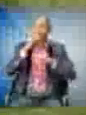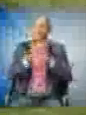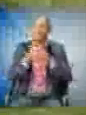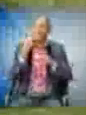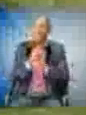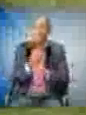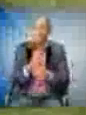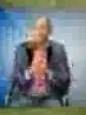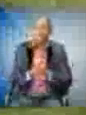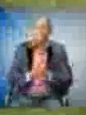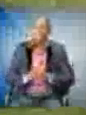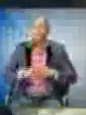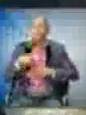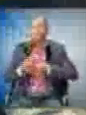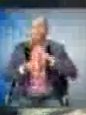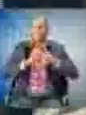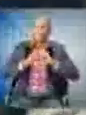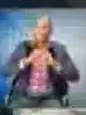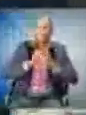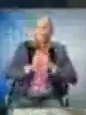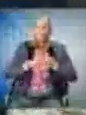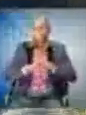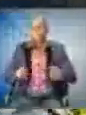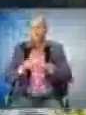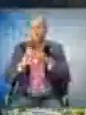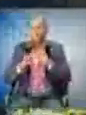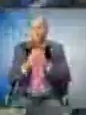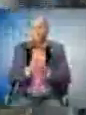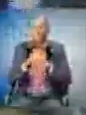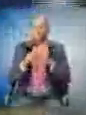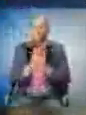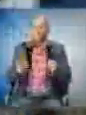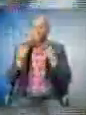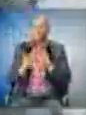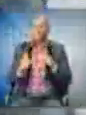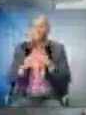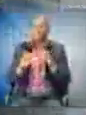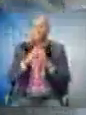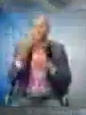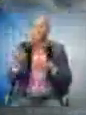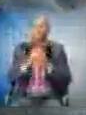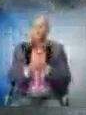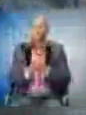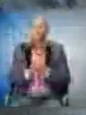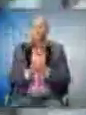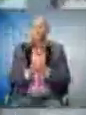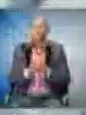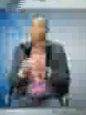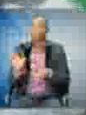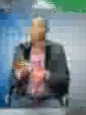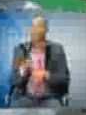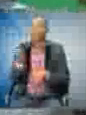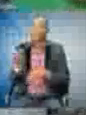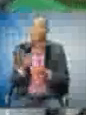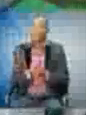de l'ouvrage, puis pour échanger les préoccupations de la communauté sportive de la ville montagneuse. Non, en tout cas, quand même, il y a